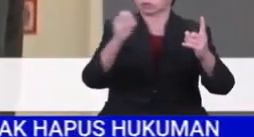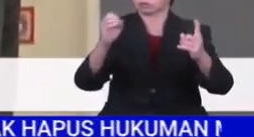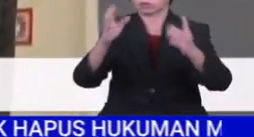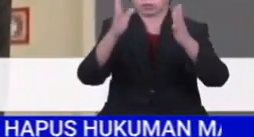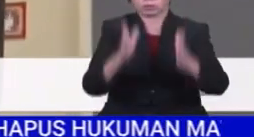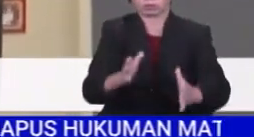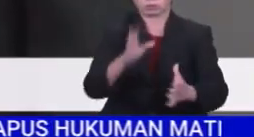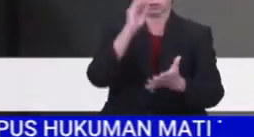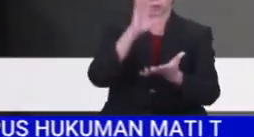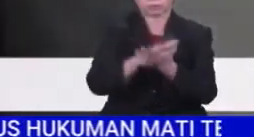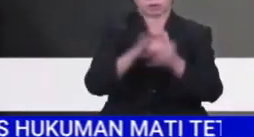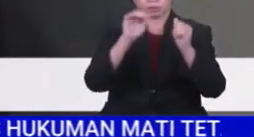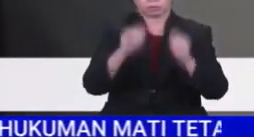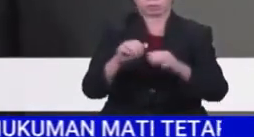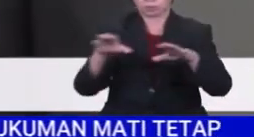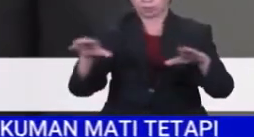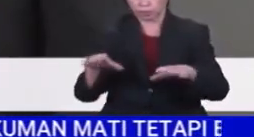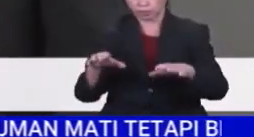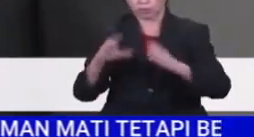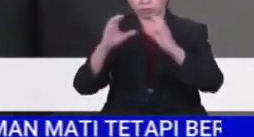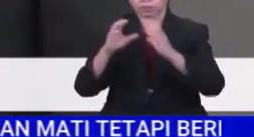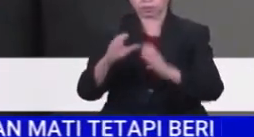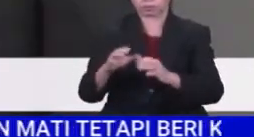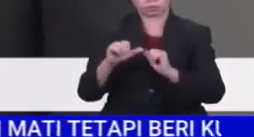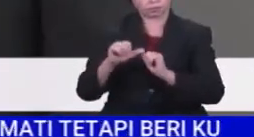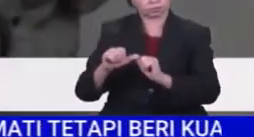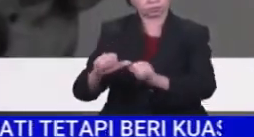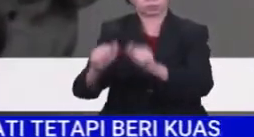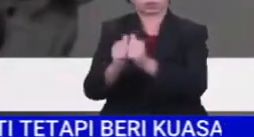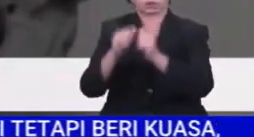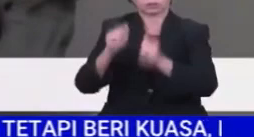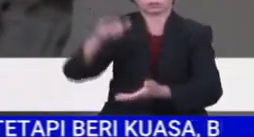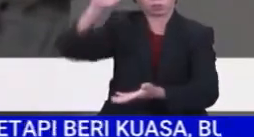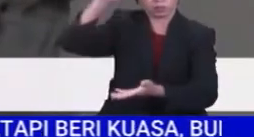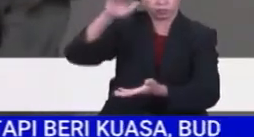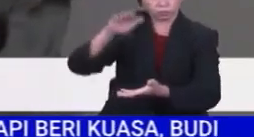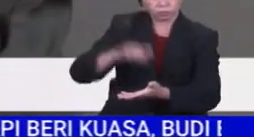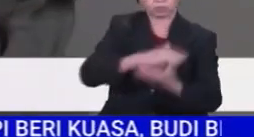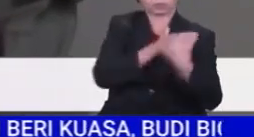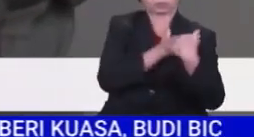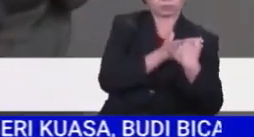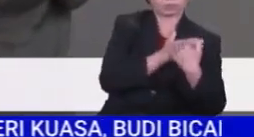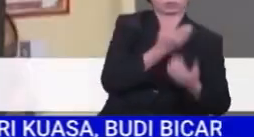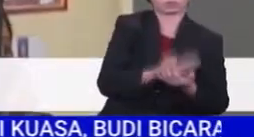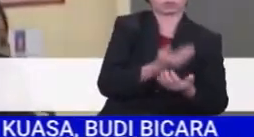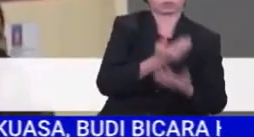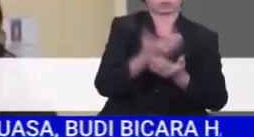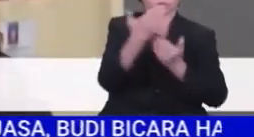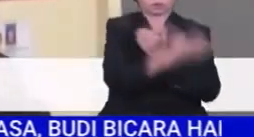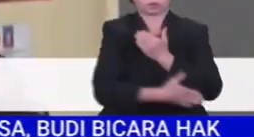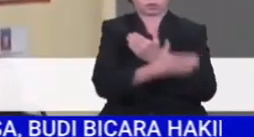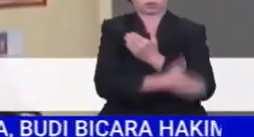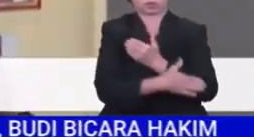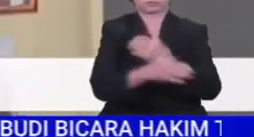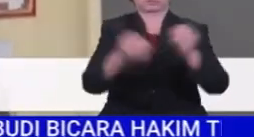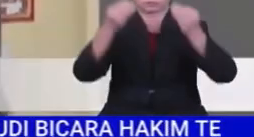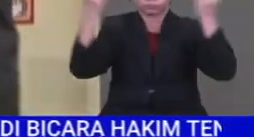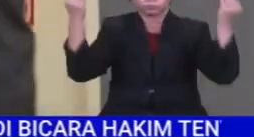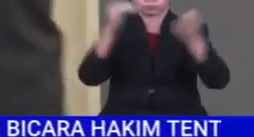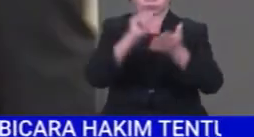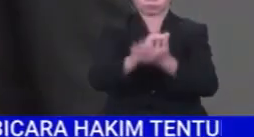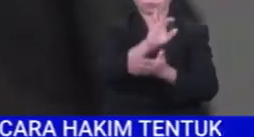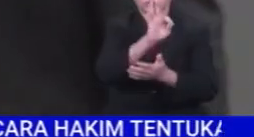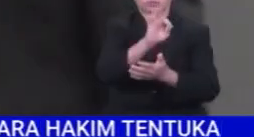Beliau saya jika ia dapat dilaksanakan secara komprehensif mampu mengurangkan beban keuangan negara dalam majelis itu Surabaya